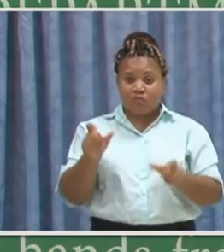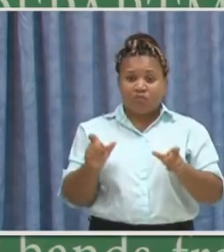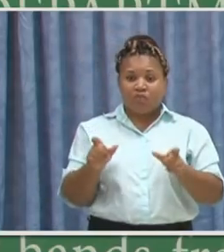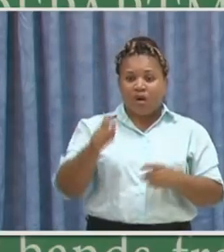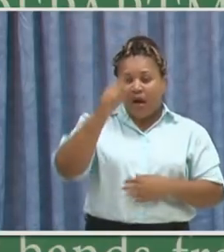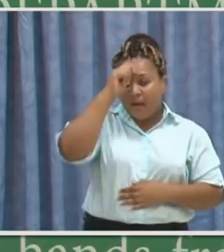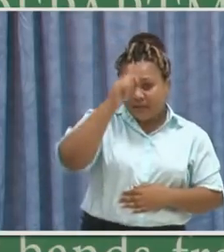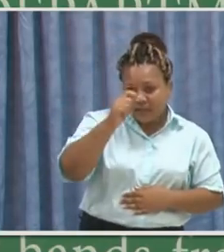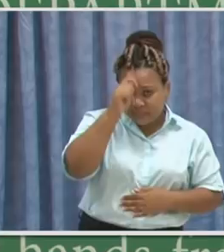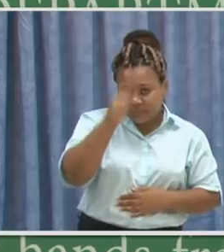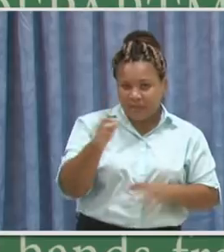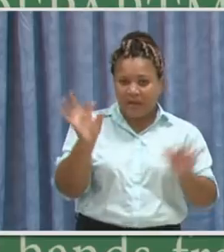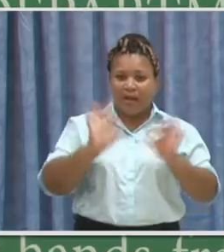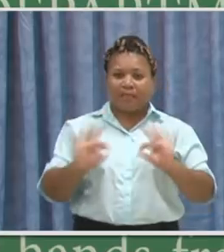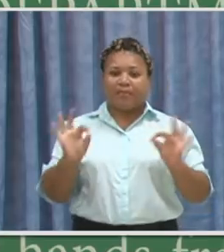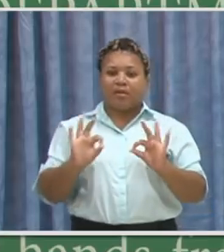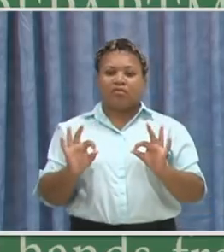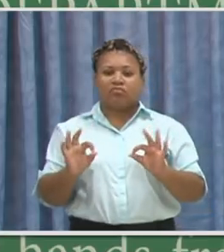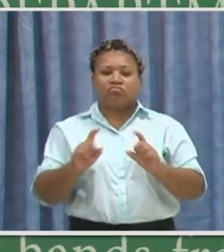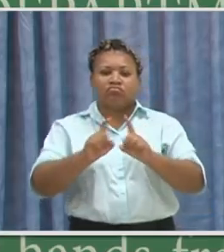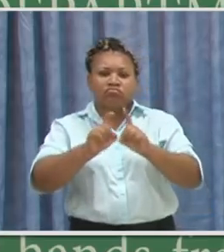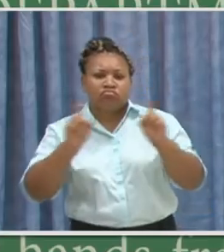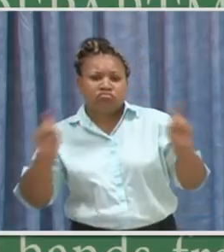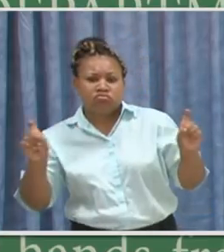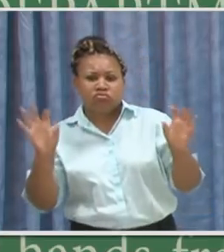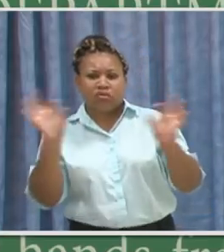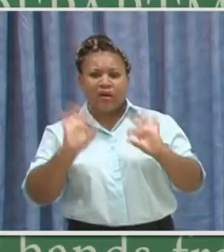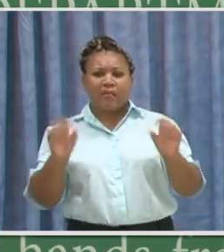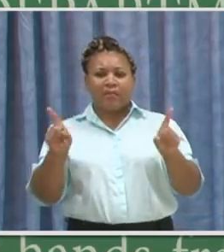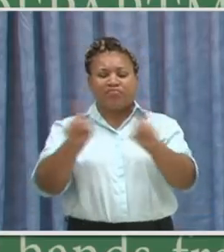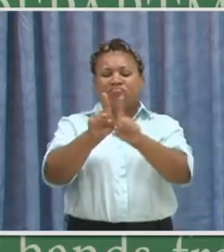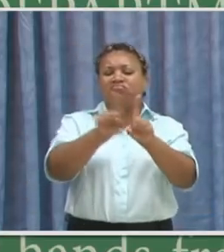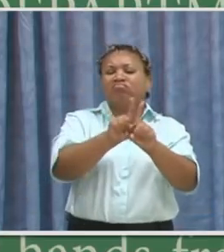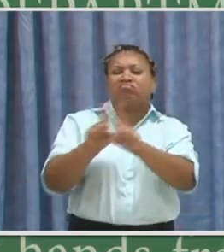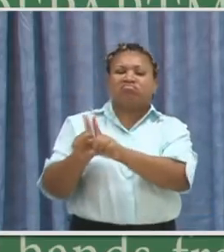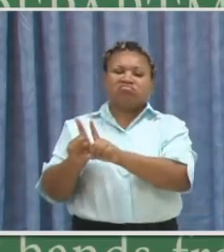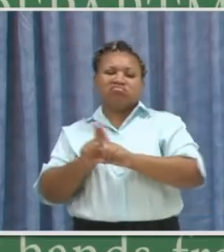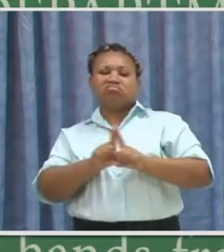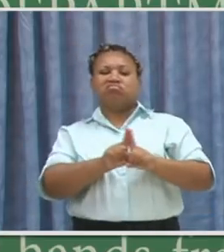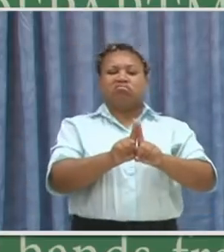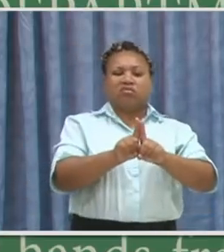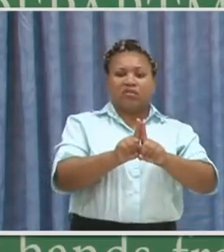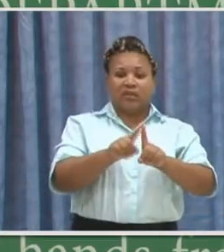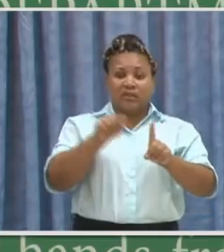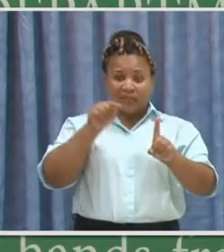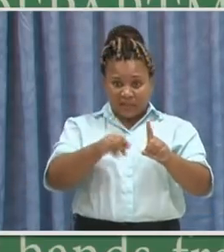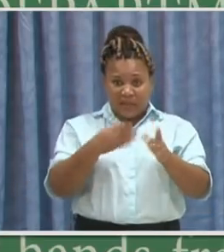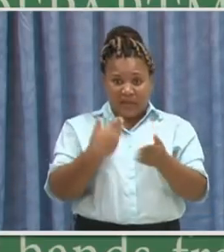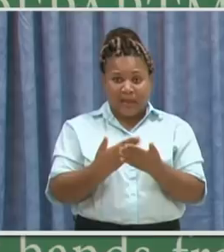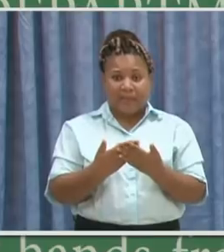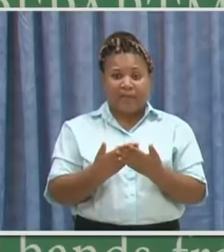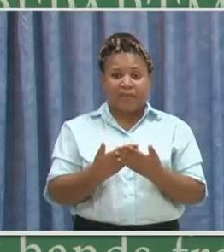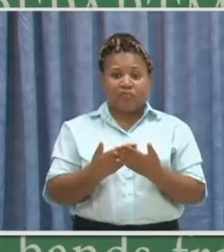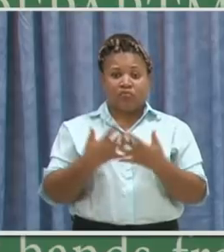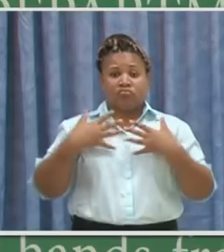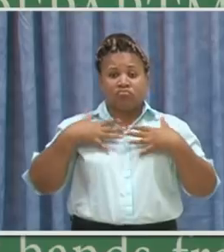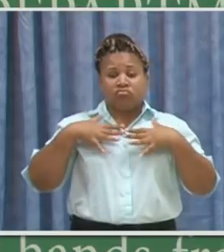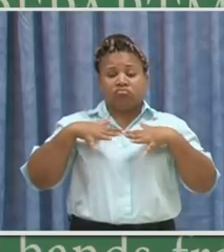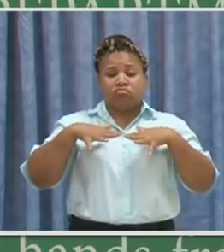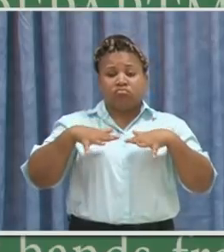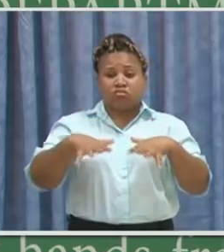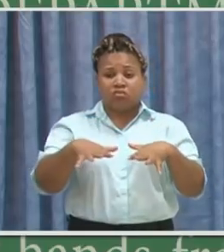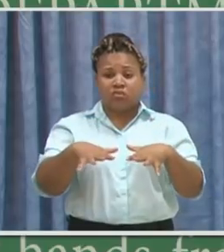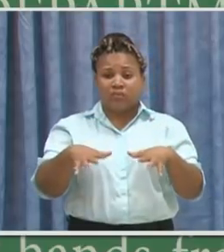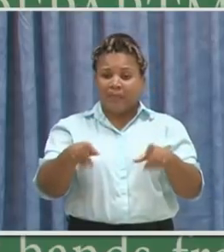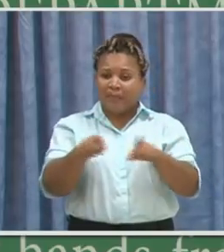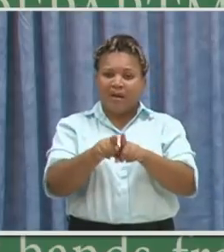continuons à faire pareil avant. Et là, je mets le corps à risque de retourner pareil avant, retourner une restriction sévère pareil